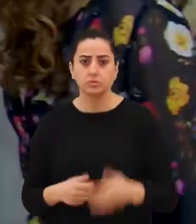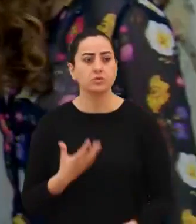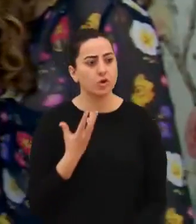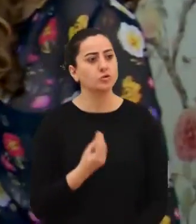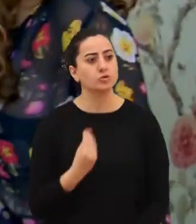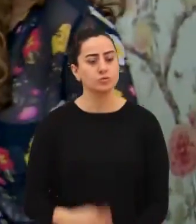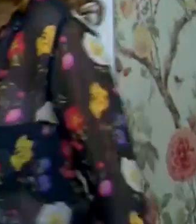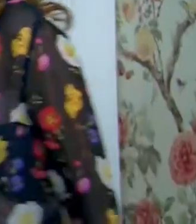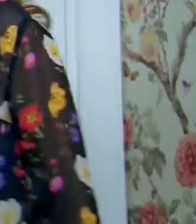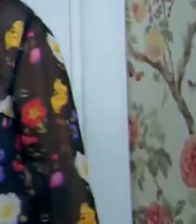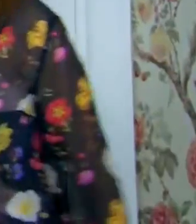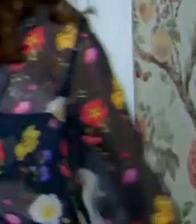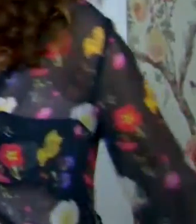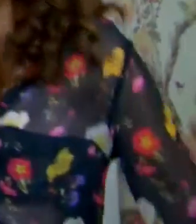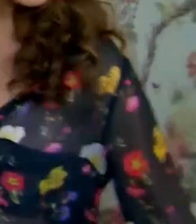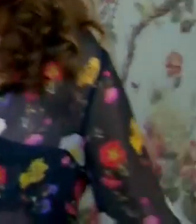efendim.